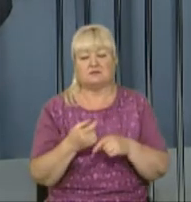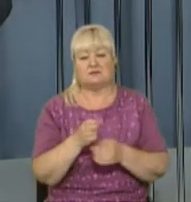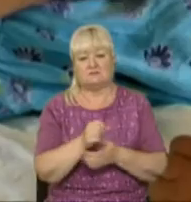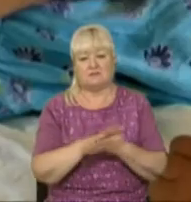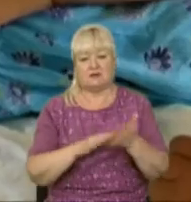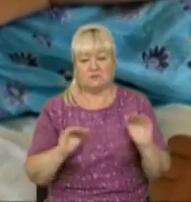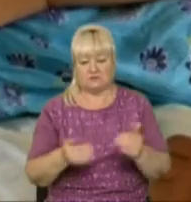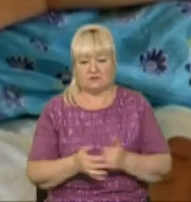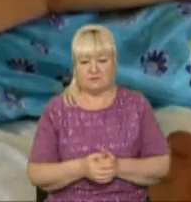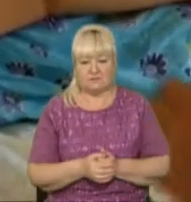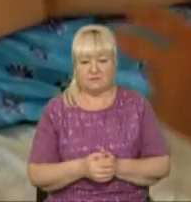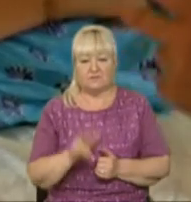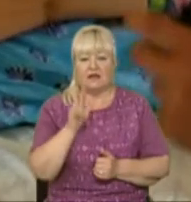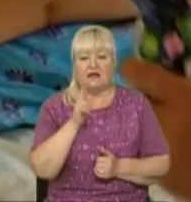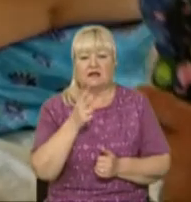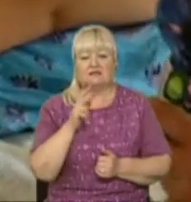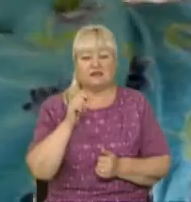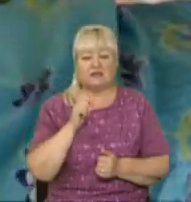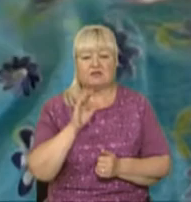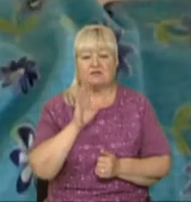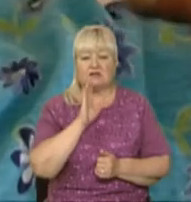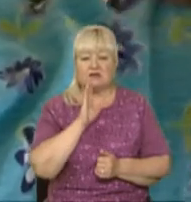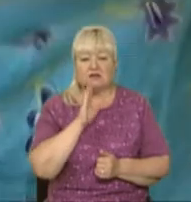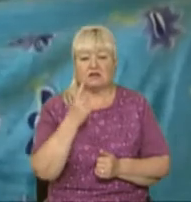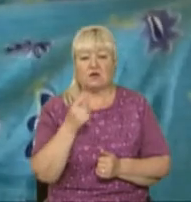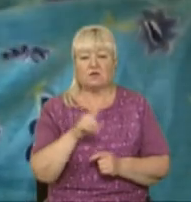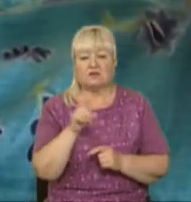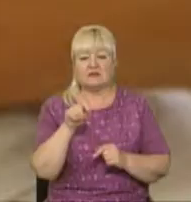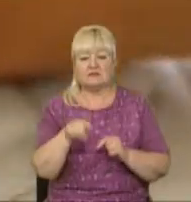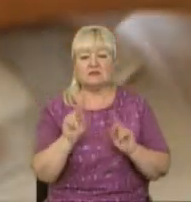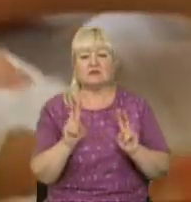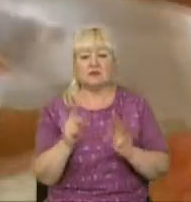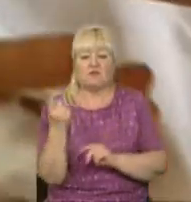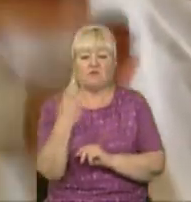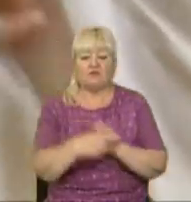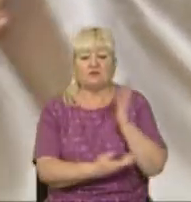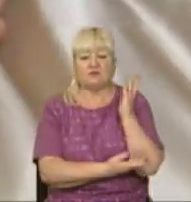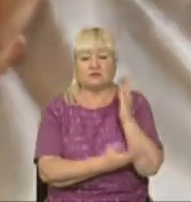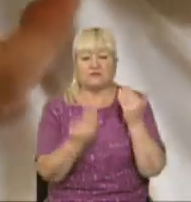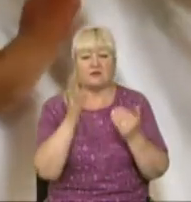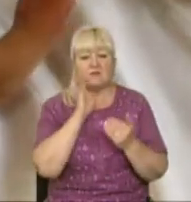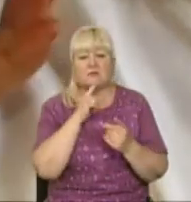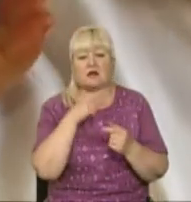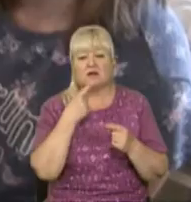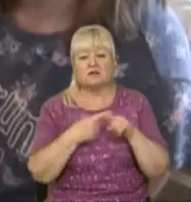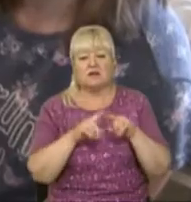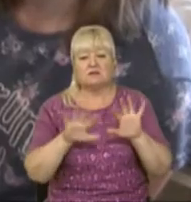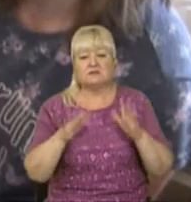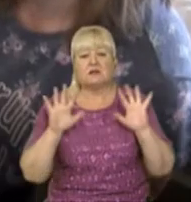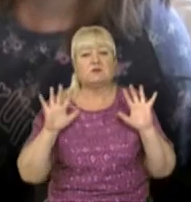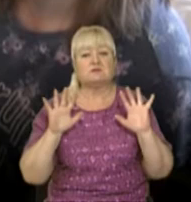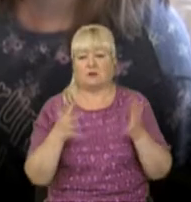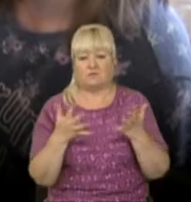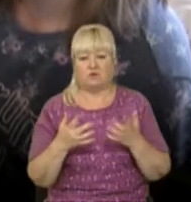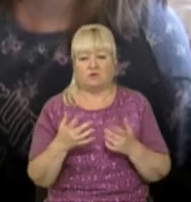сюжеті. Трирічна Катерина – одна із тих, на кого обвалилось дерево. Її мама каже, це сталося раптово. В один момент